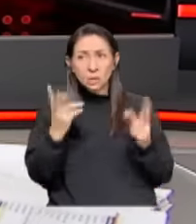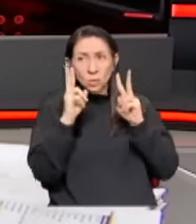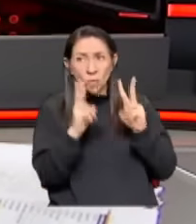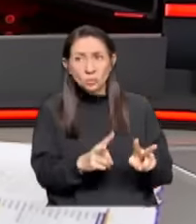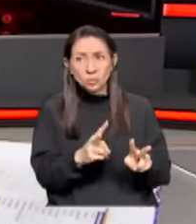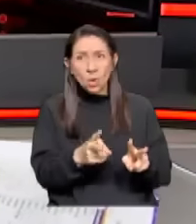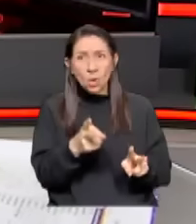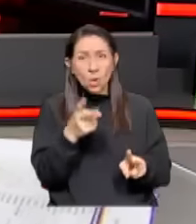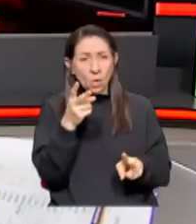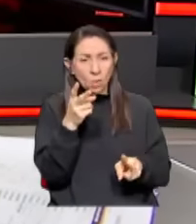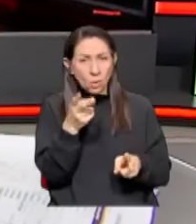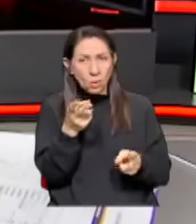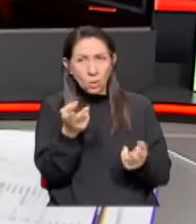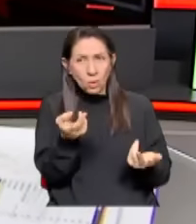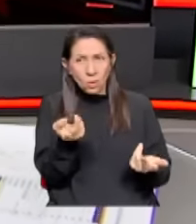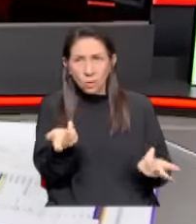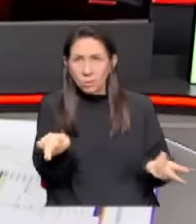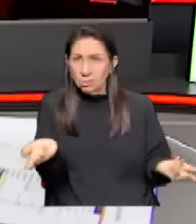de